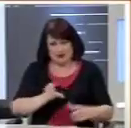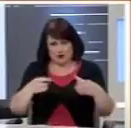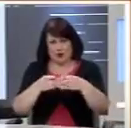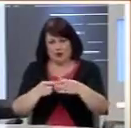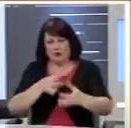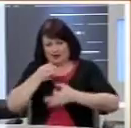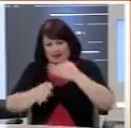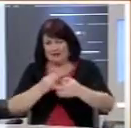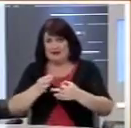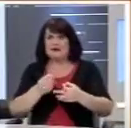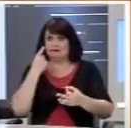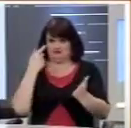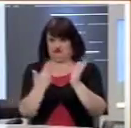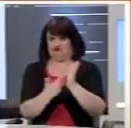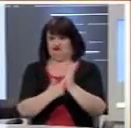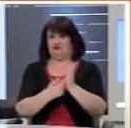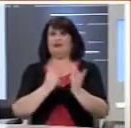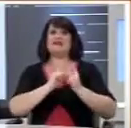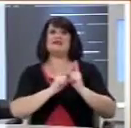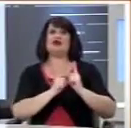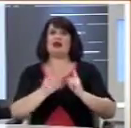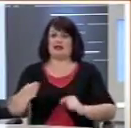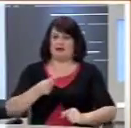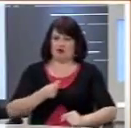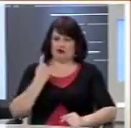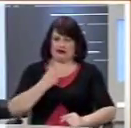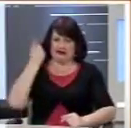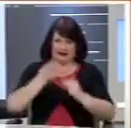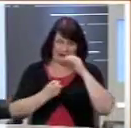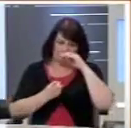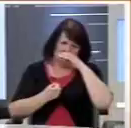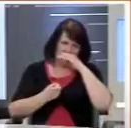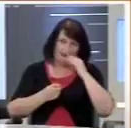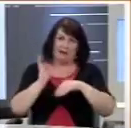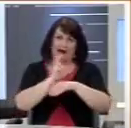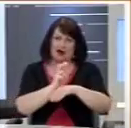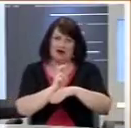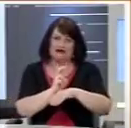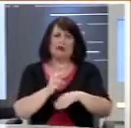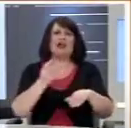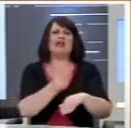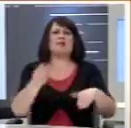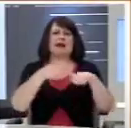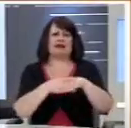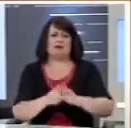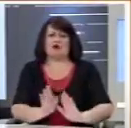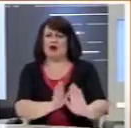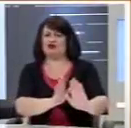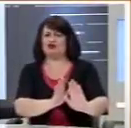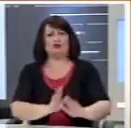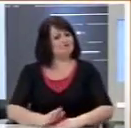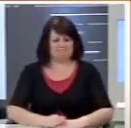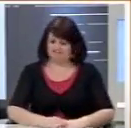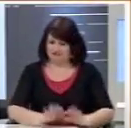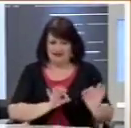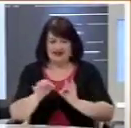πείτε να μια συμφωνία, εσείς θα μας δώσετε 1% πλεόνασμα και εμείς θα ξεπερδέψουμε με το ταμείο, νομίζω ότι αν αυτή είναι η στρατηγική